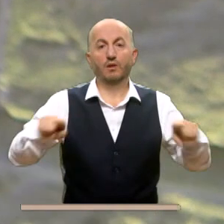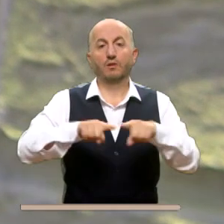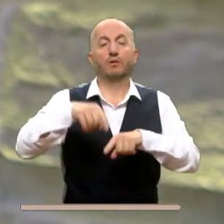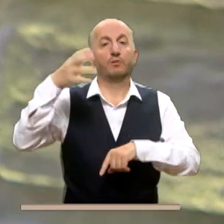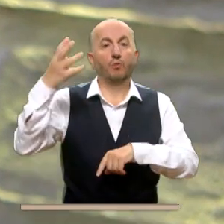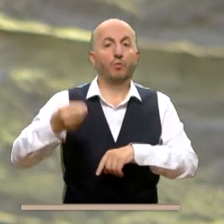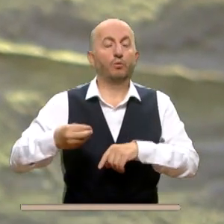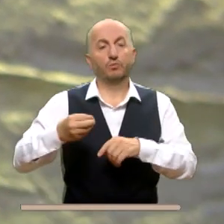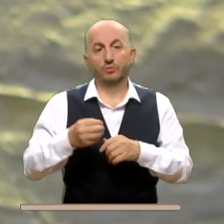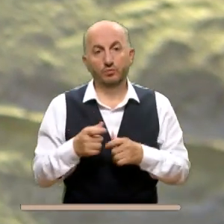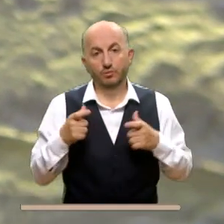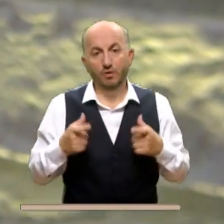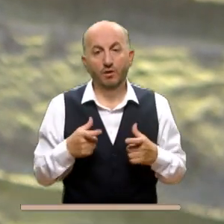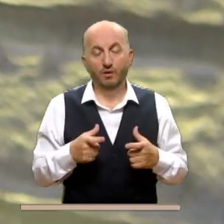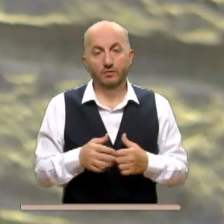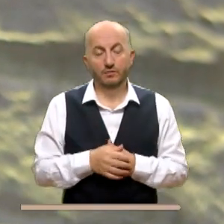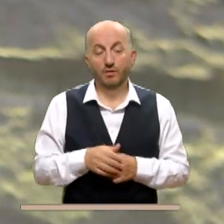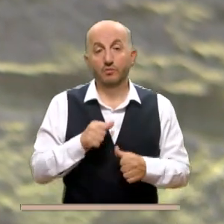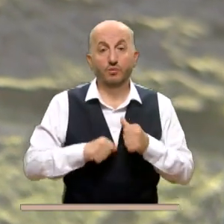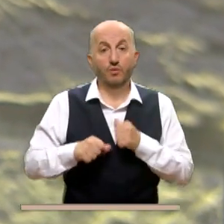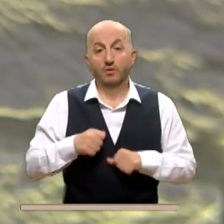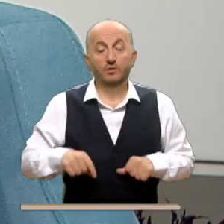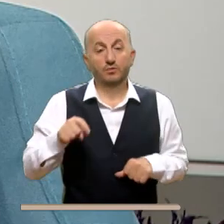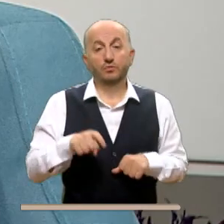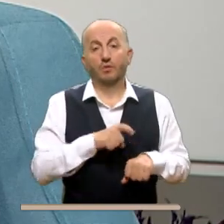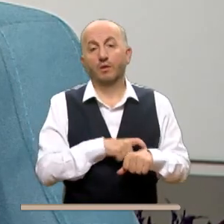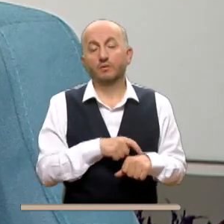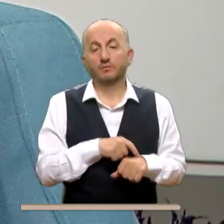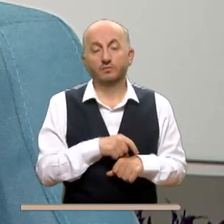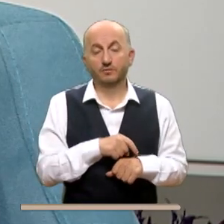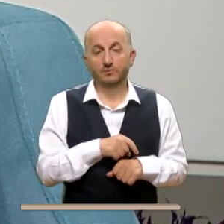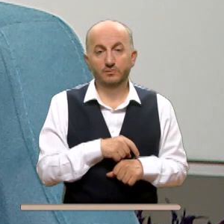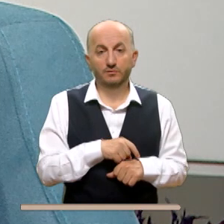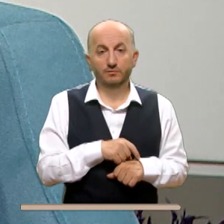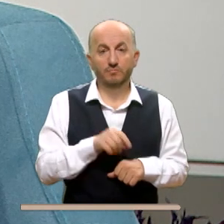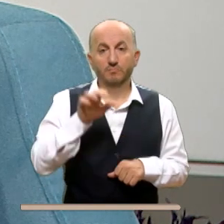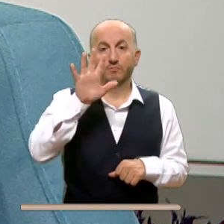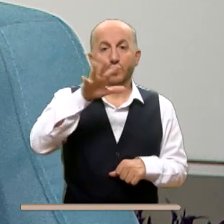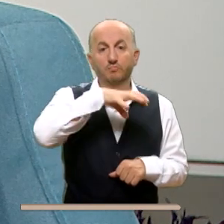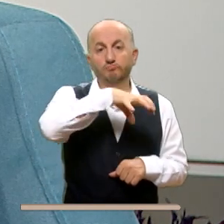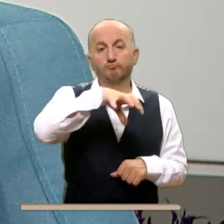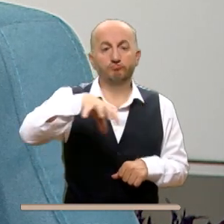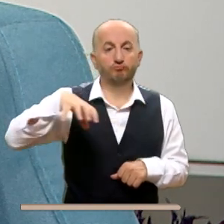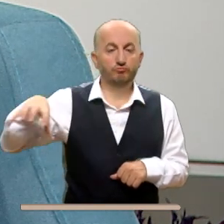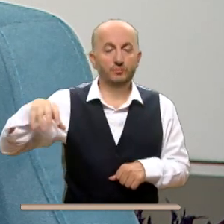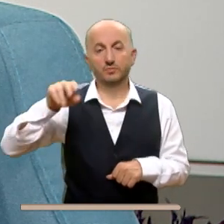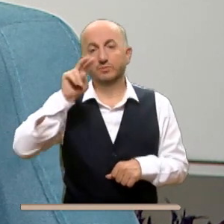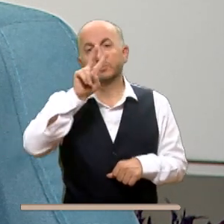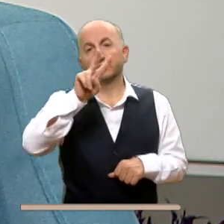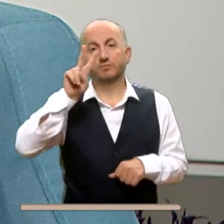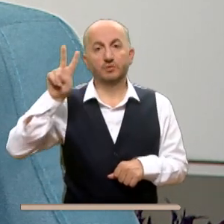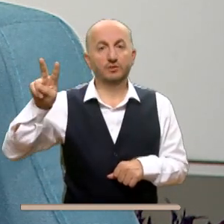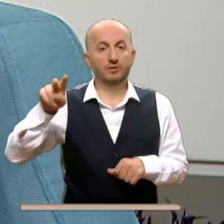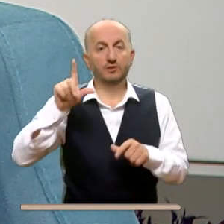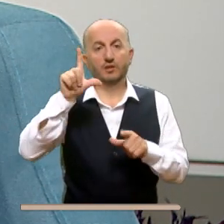bir yerleşkede. Üniversitemiz şu an itibariyle 5 fakültesi, 22 lisans